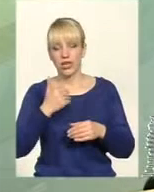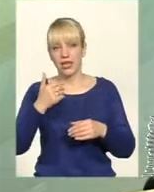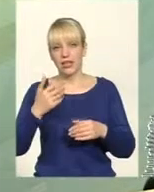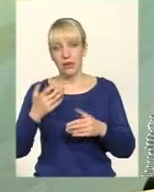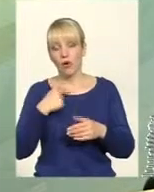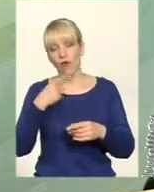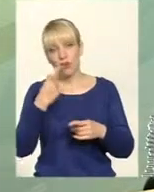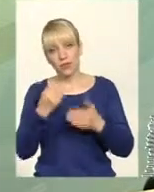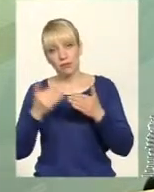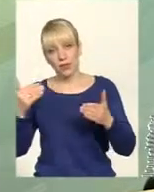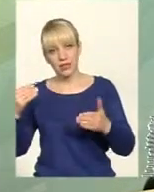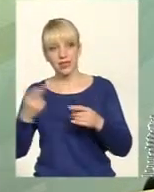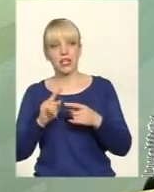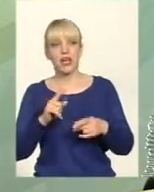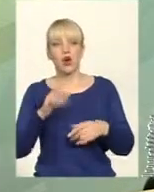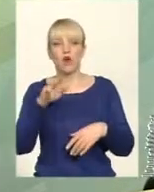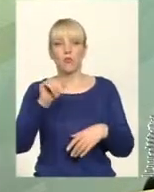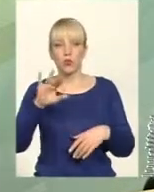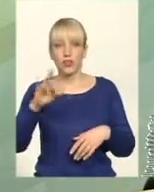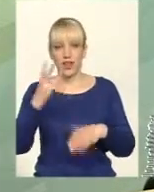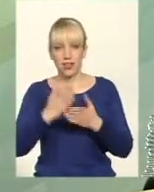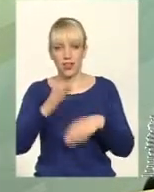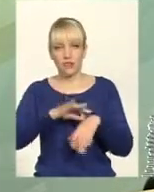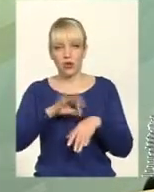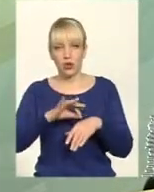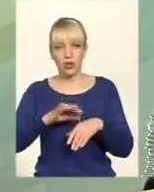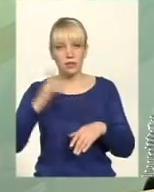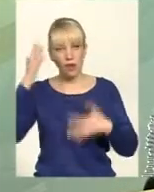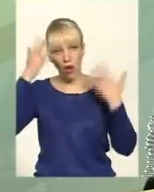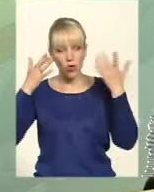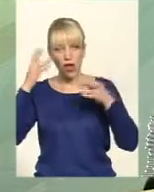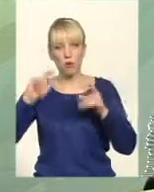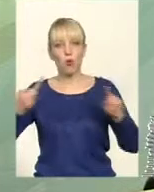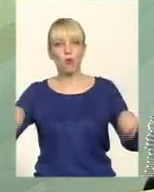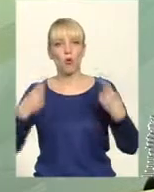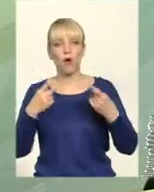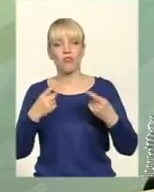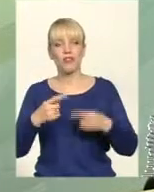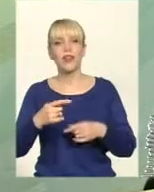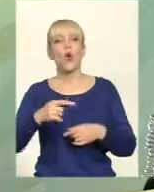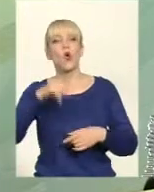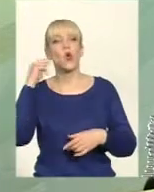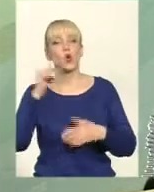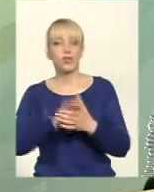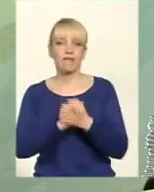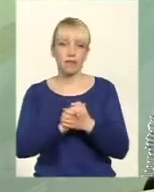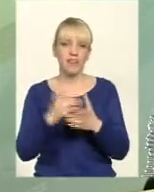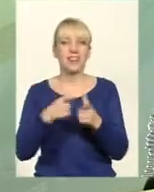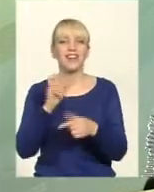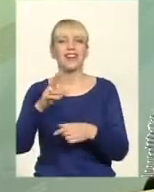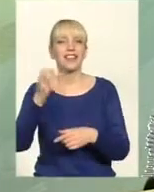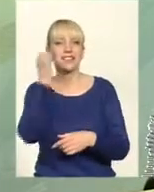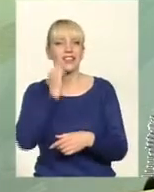думку мого колеги, у Путіна є хвороблива уява про поновлення руського міра чи до Радянського Союзу, чи як воно буде називати,